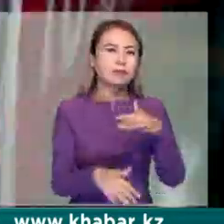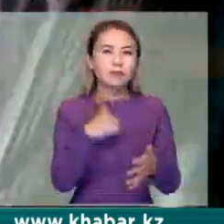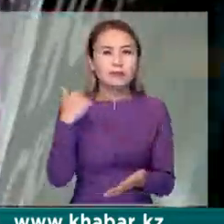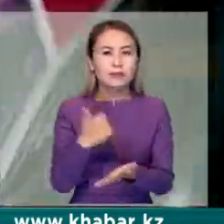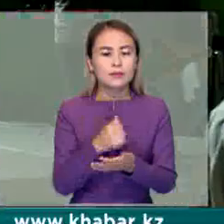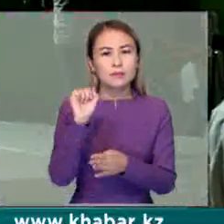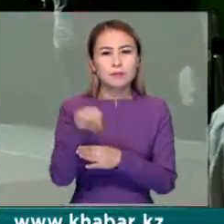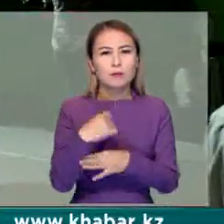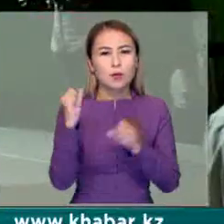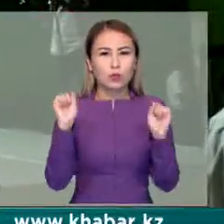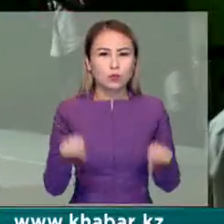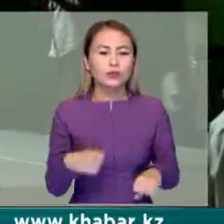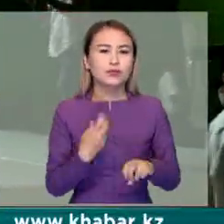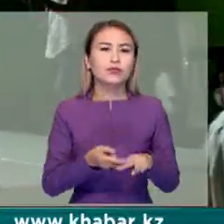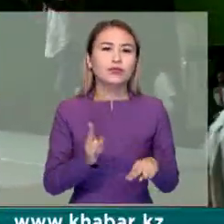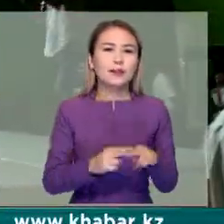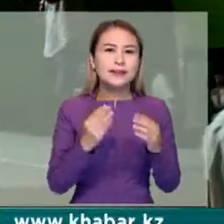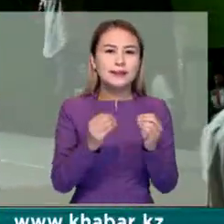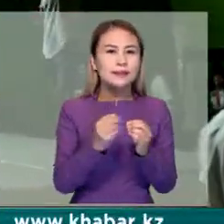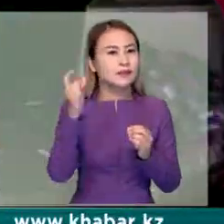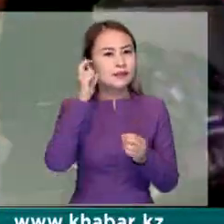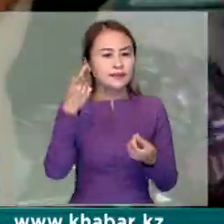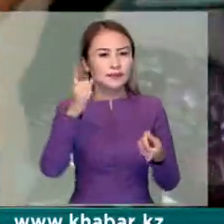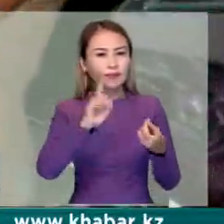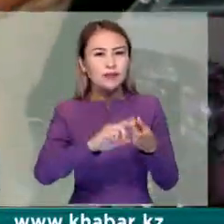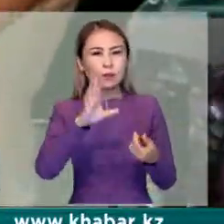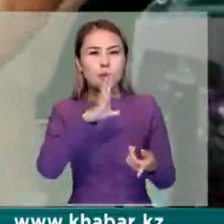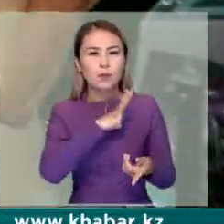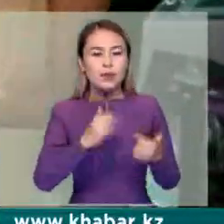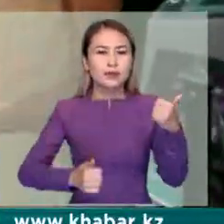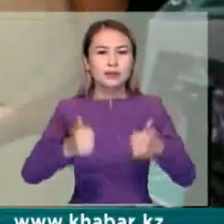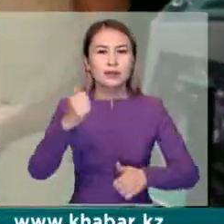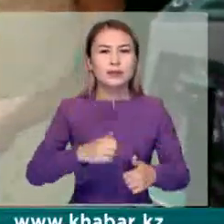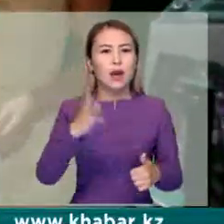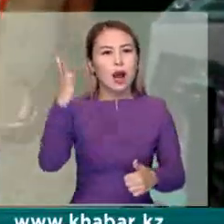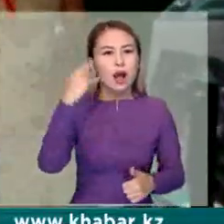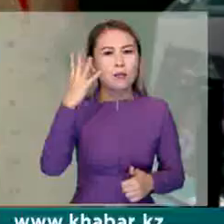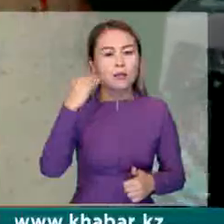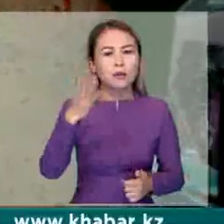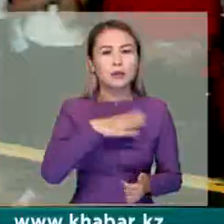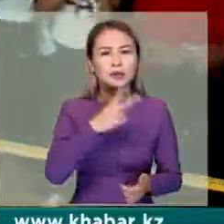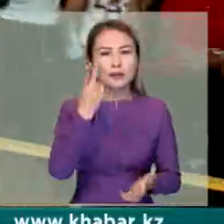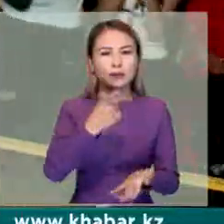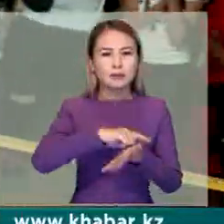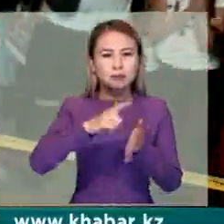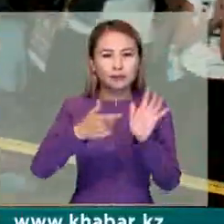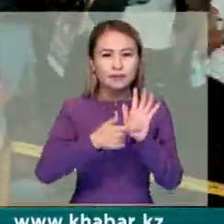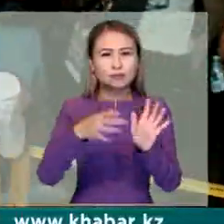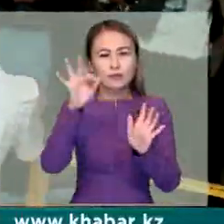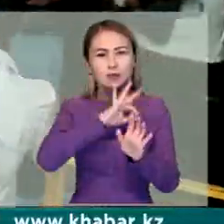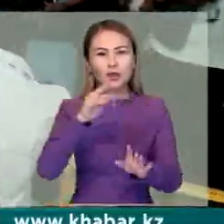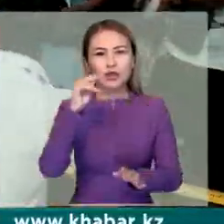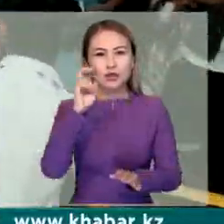жүлденің ұтысына қатысады. Апорттың 10 жылдығына орай ұтысқа қойылатын Алматыдан 2 бөлмелі пәтер молдан сауда жасап, чегін